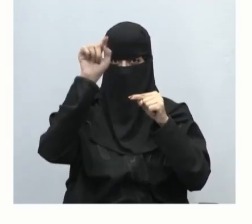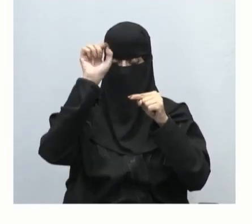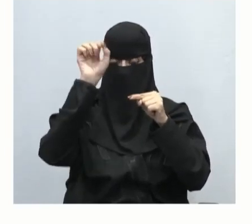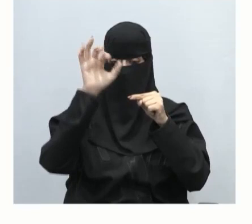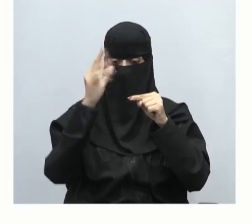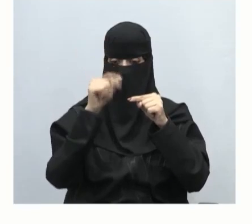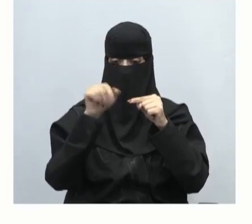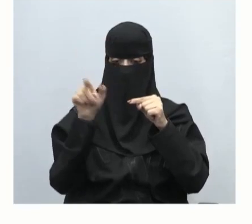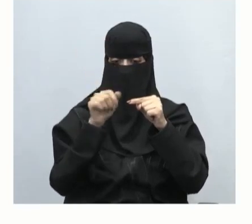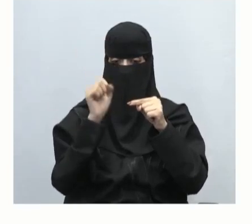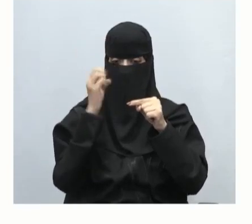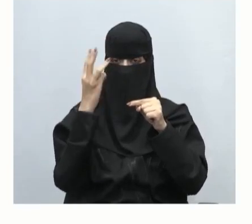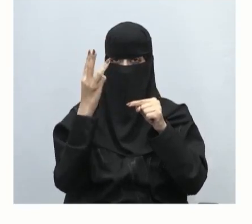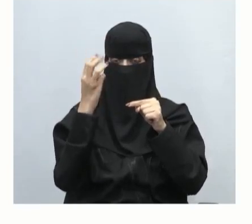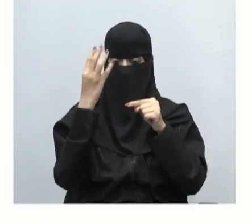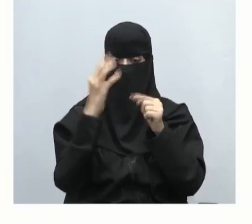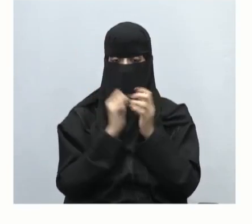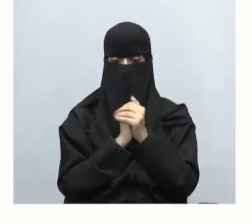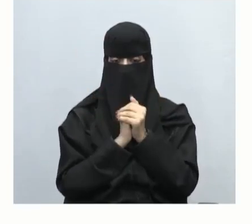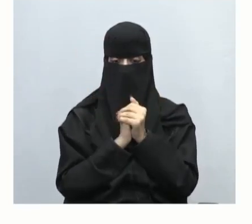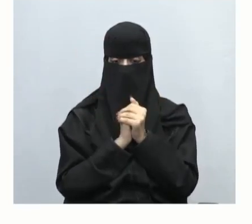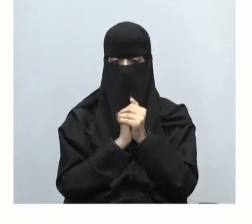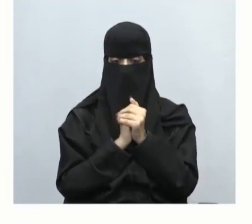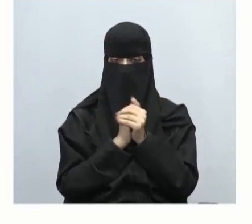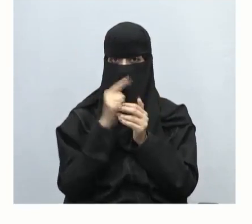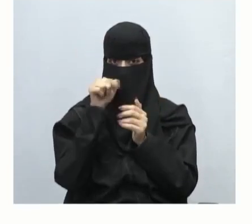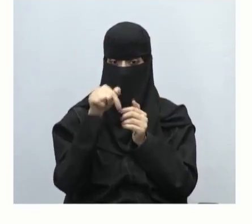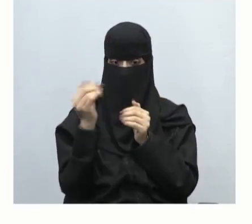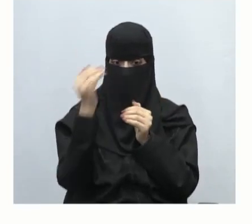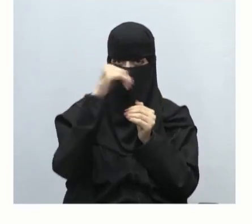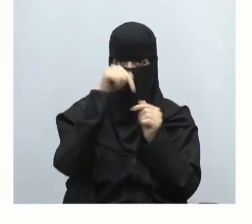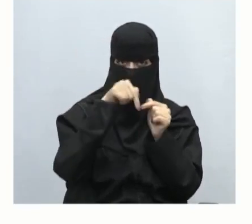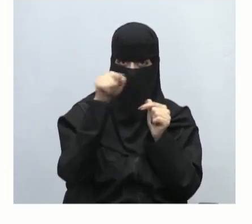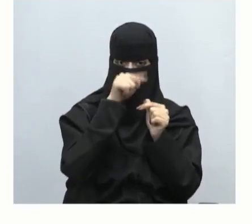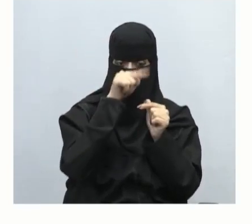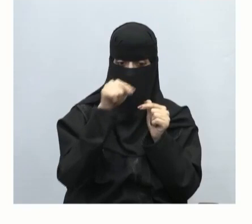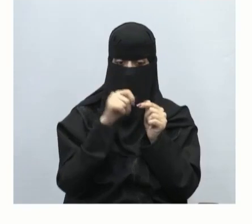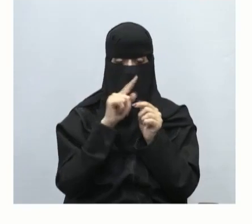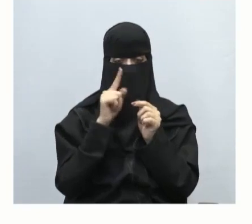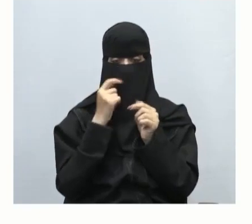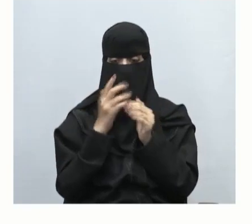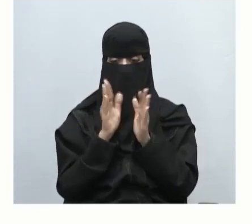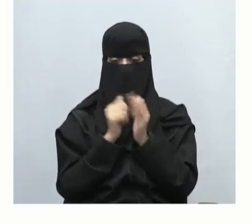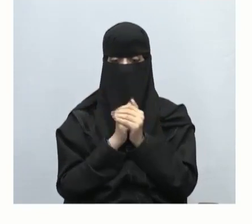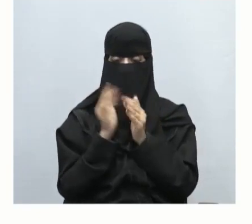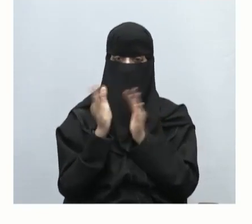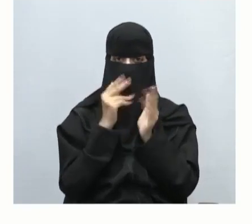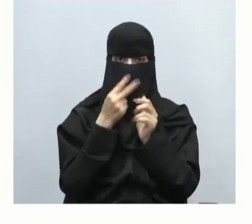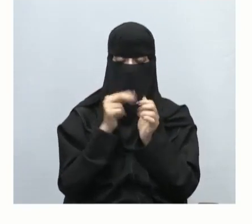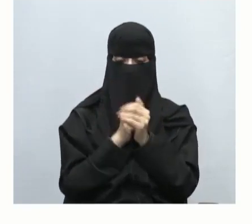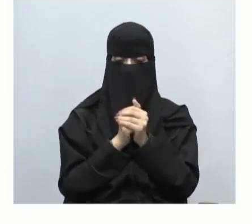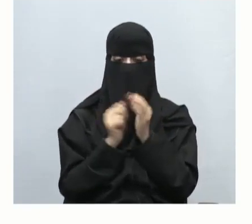النقطه ثلاثه وربعه هل هي تقع داخل المثلث لا لا تقع داخل